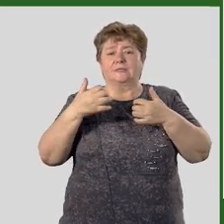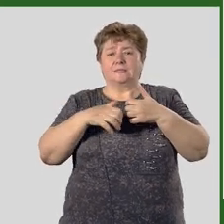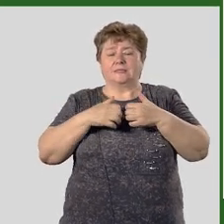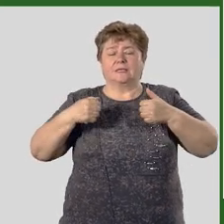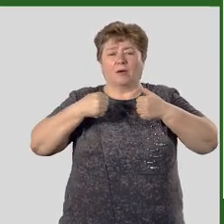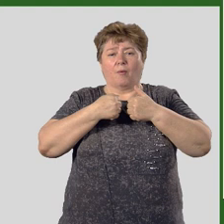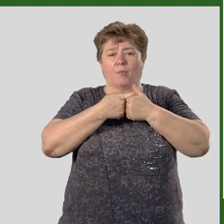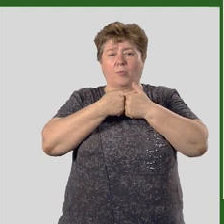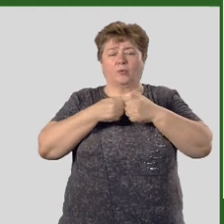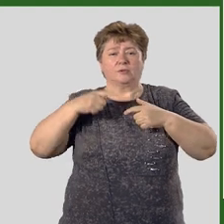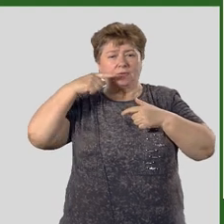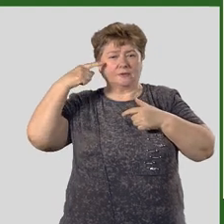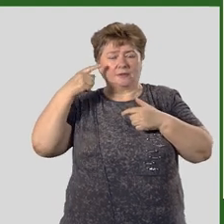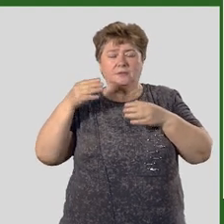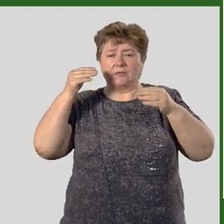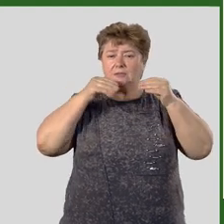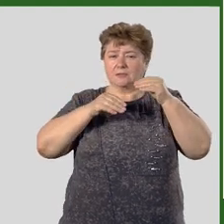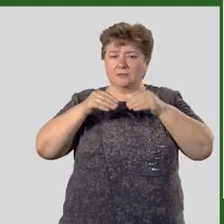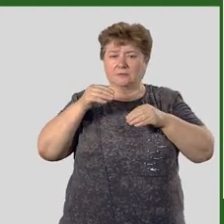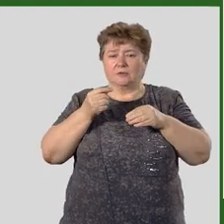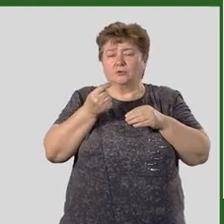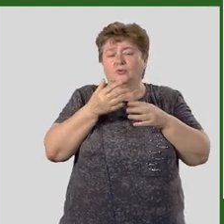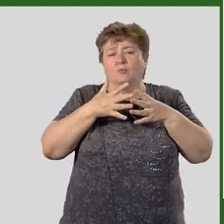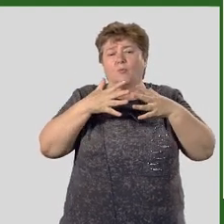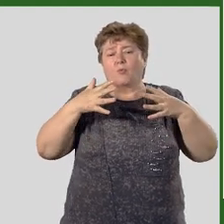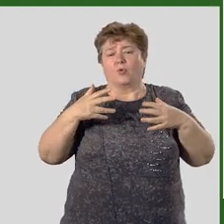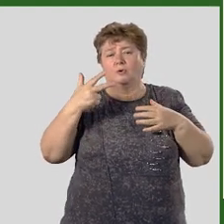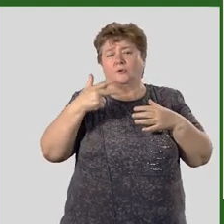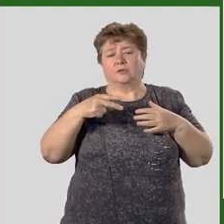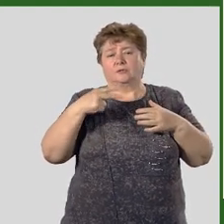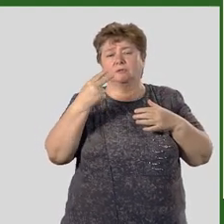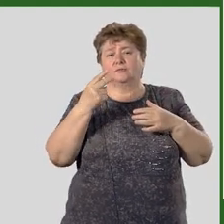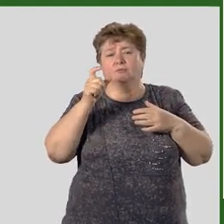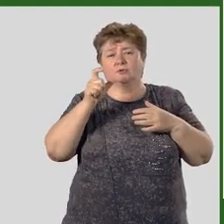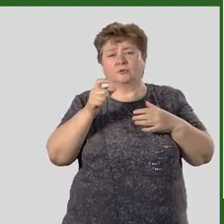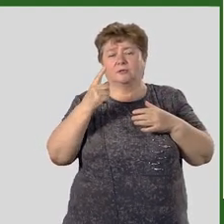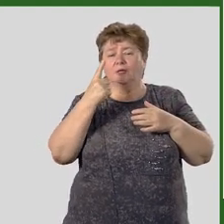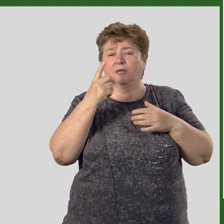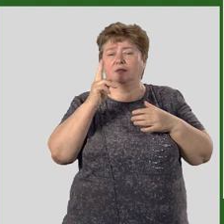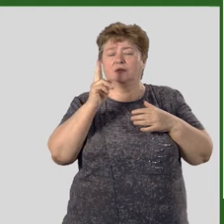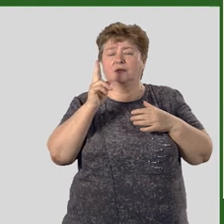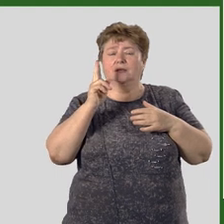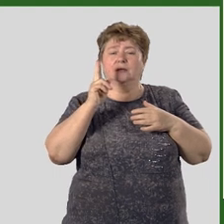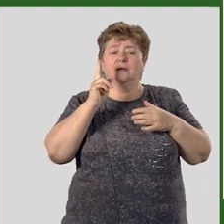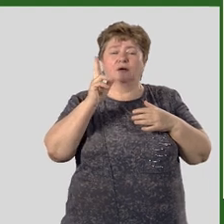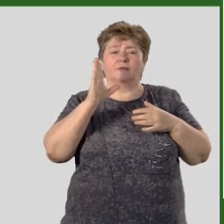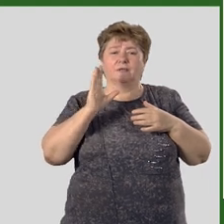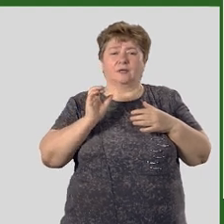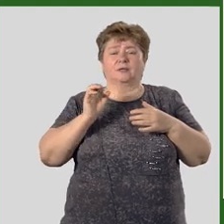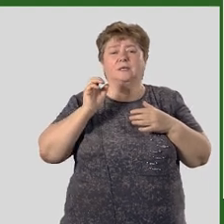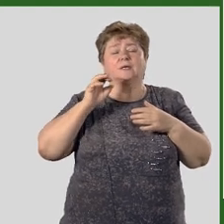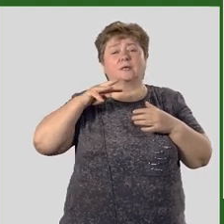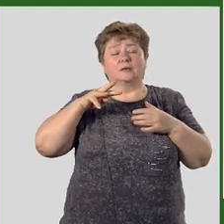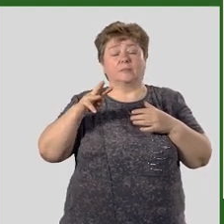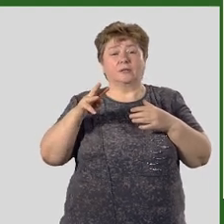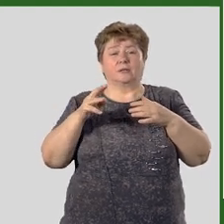Средняя плотность в Кыргызстане составляет чуть более 32 человек на 1 квадратных километр.